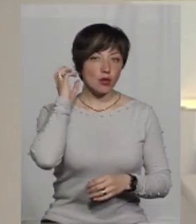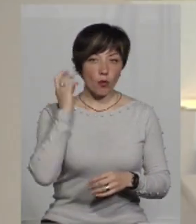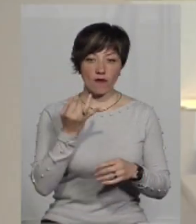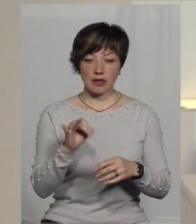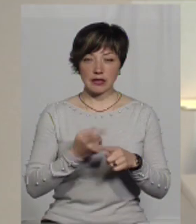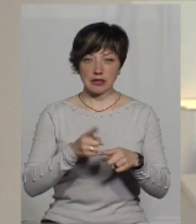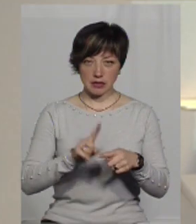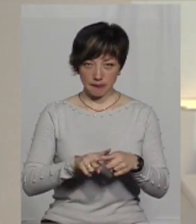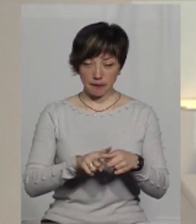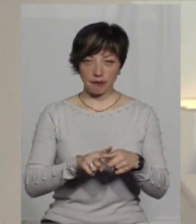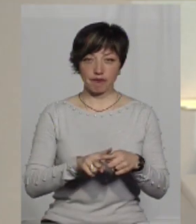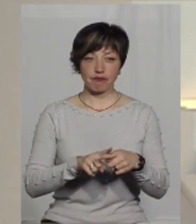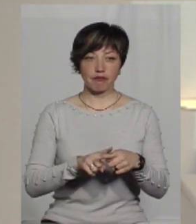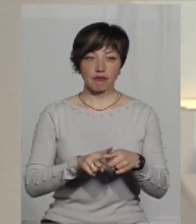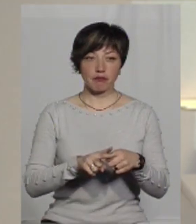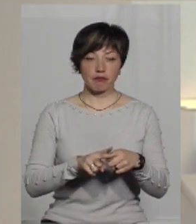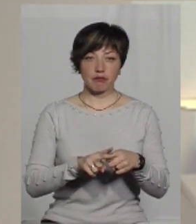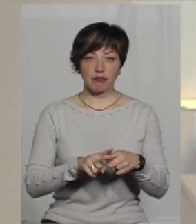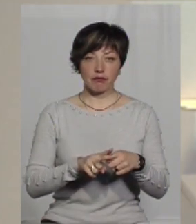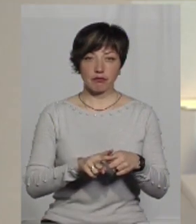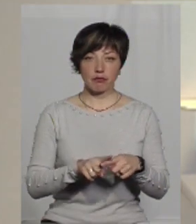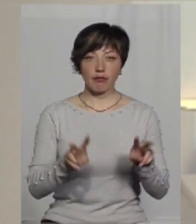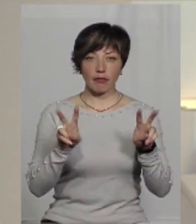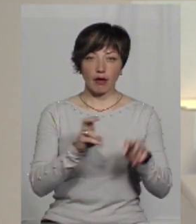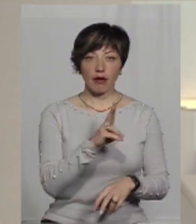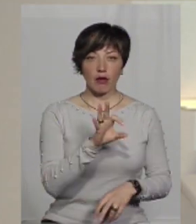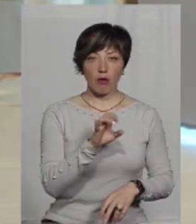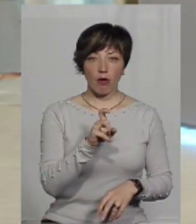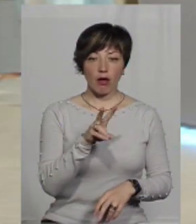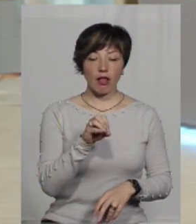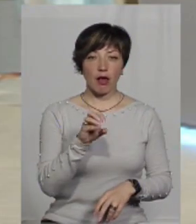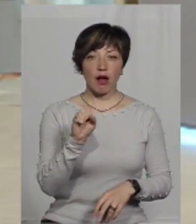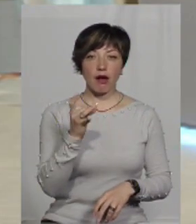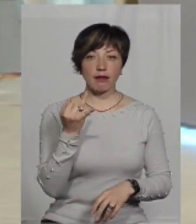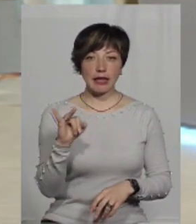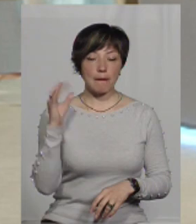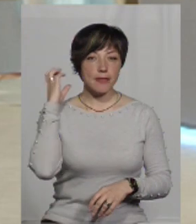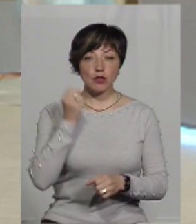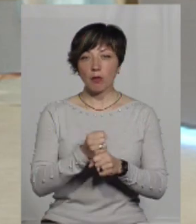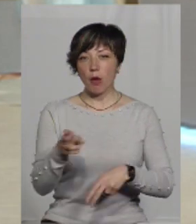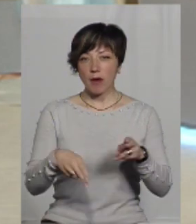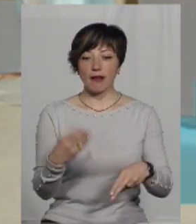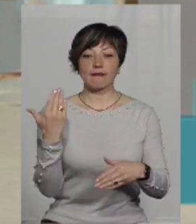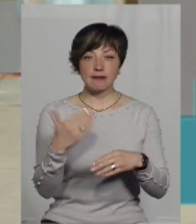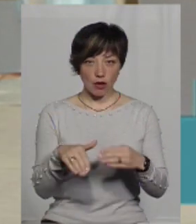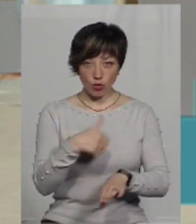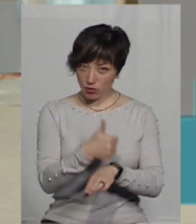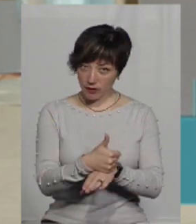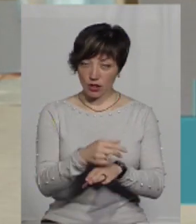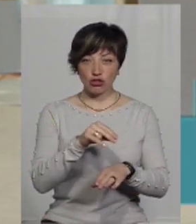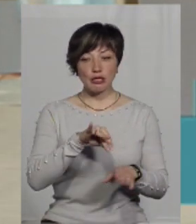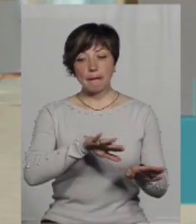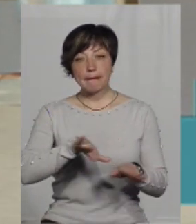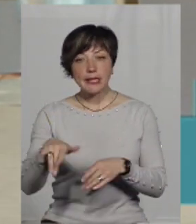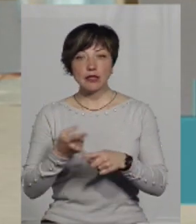імплантований, так, цей кохлеарний імплант має. Скажіть, от зробили операцію, це от основне, чи